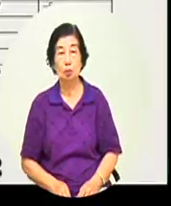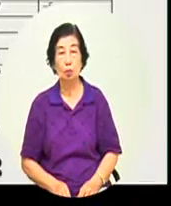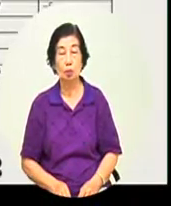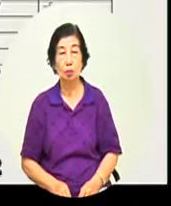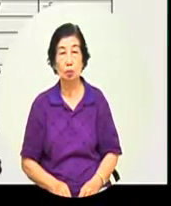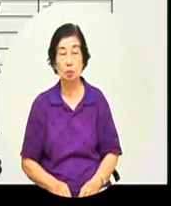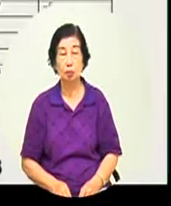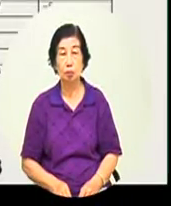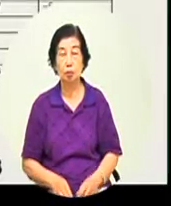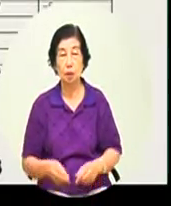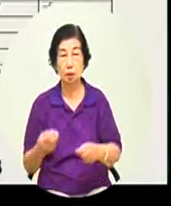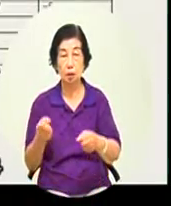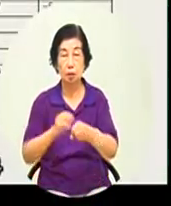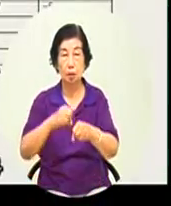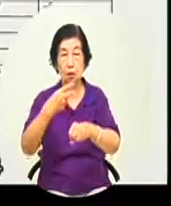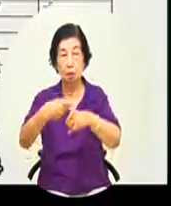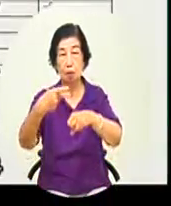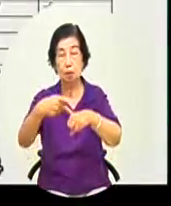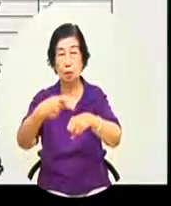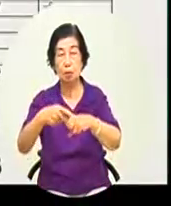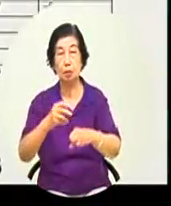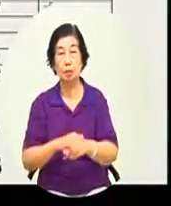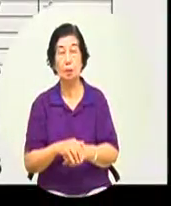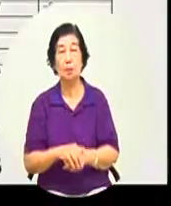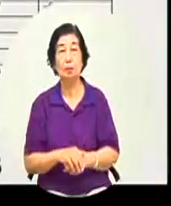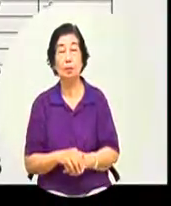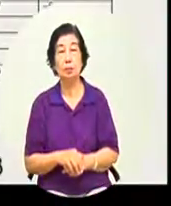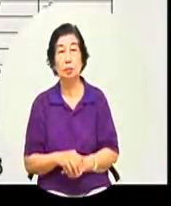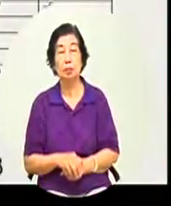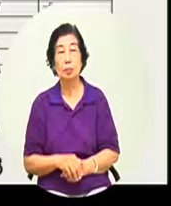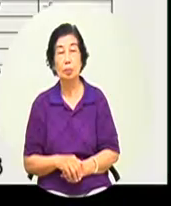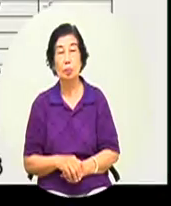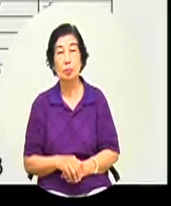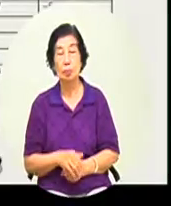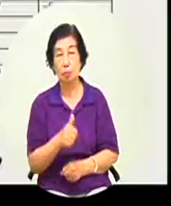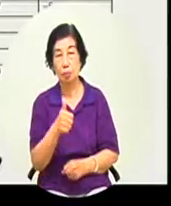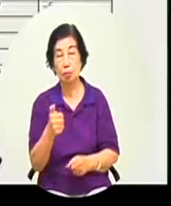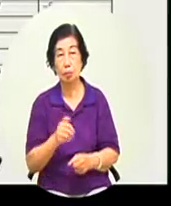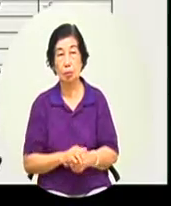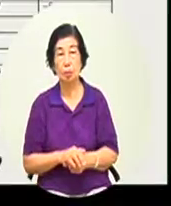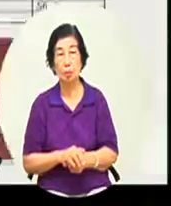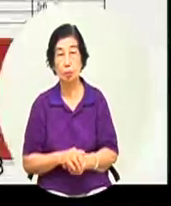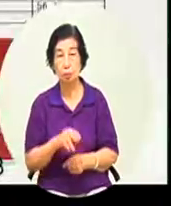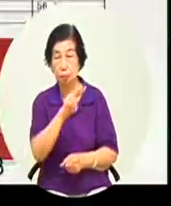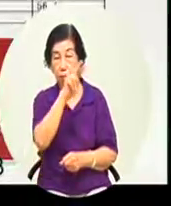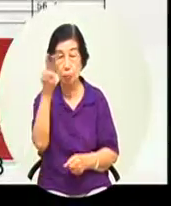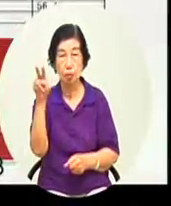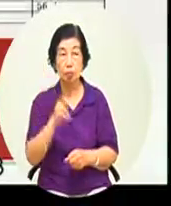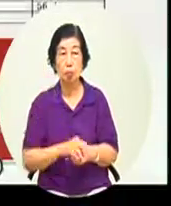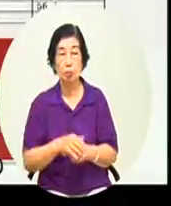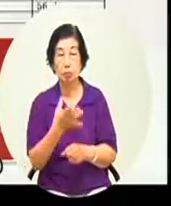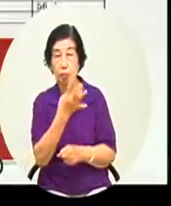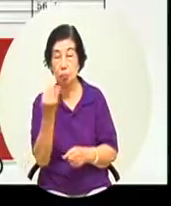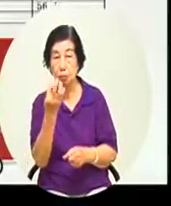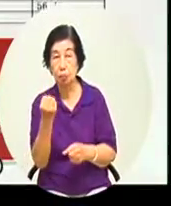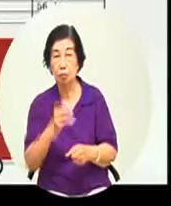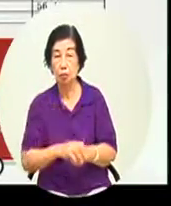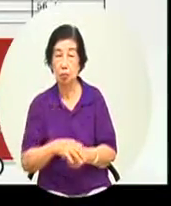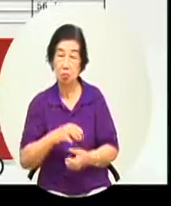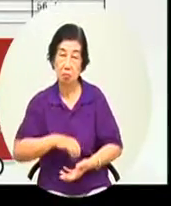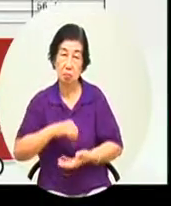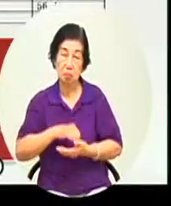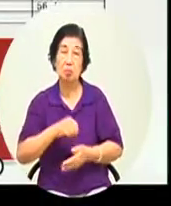来 给陈议员2分钟， 谢谢。那所以呢，从这个数据看起来，我们就非常非常的担心